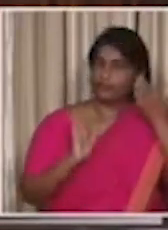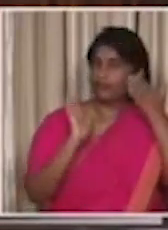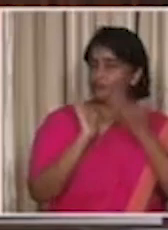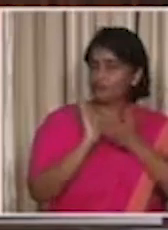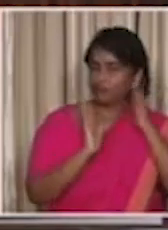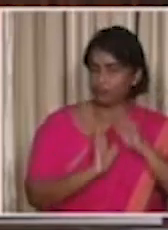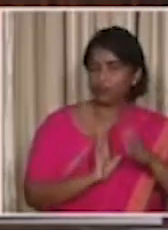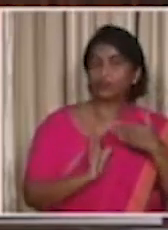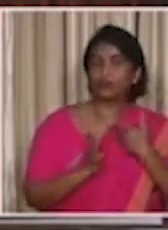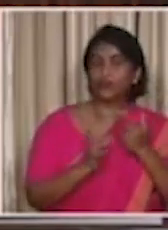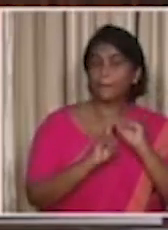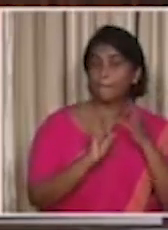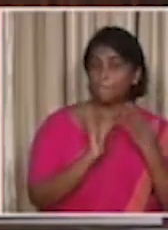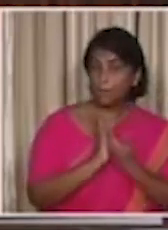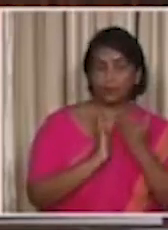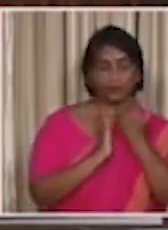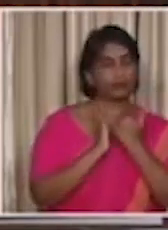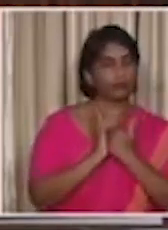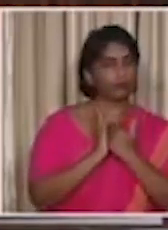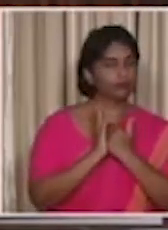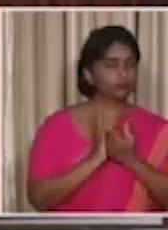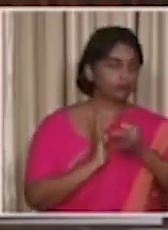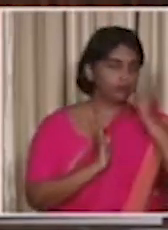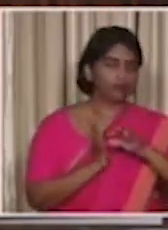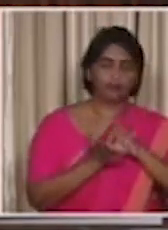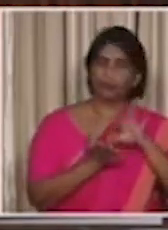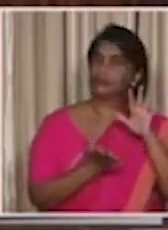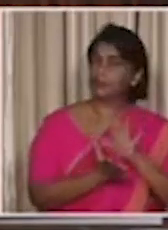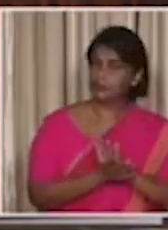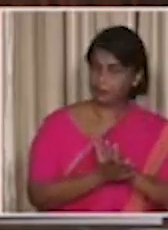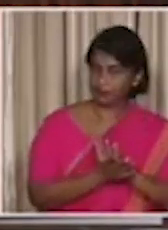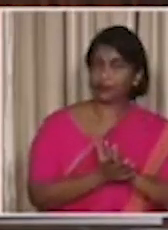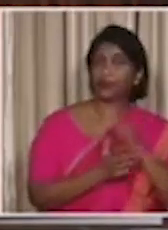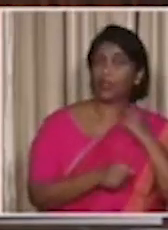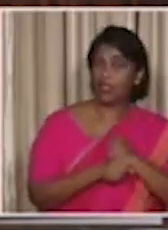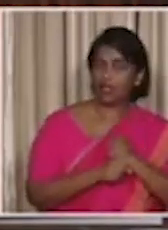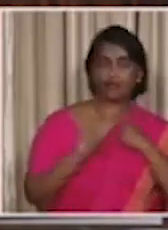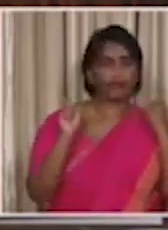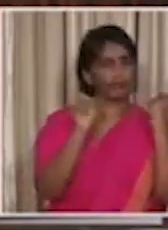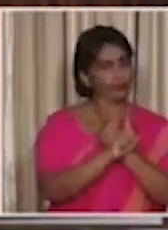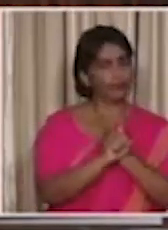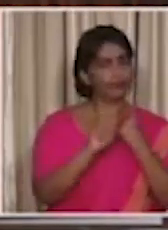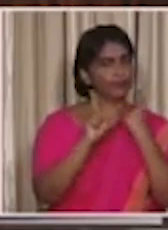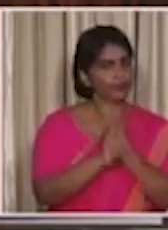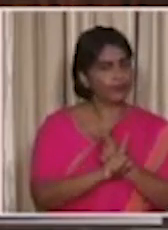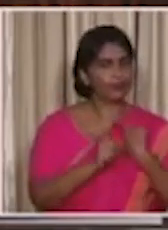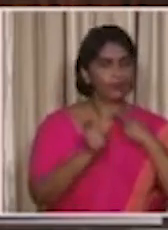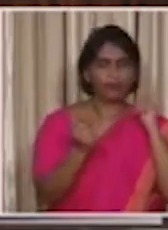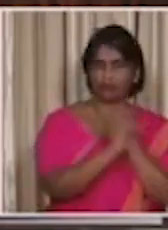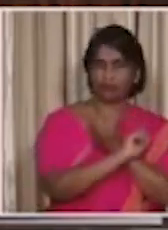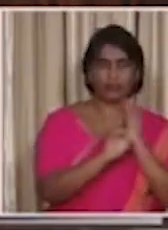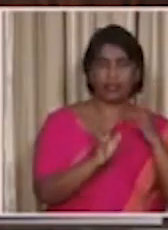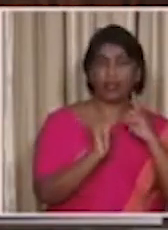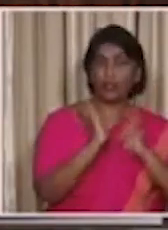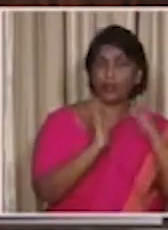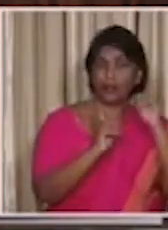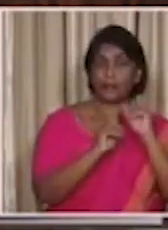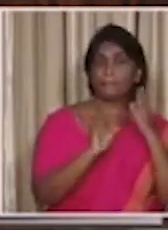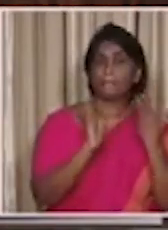වන්නේ ප්‍රතිපත්ති පිළිබඳ එකඟතාවයක් ඇතිකර ගැනීමයි. ආණ්ඩු මාරුවෙද්දී වෙනස් නොවන ජාතික